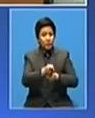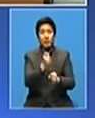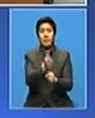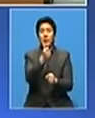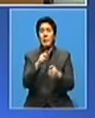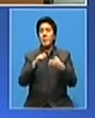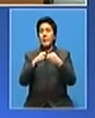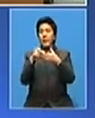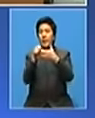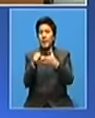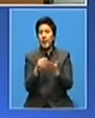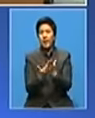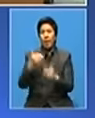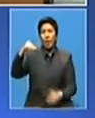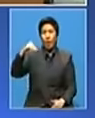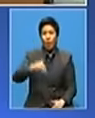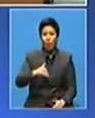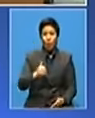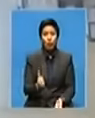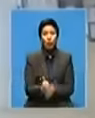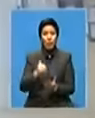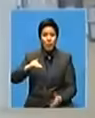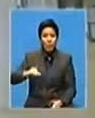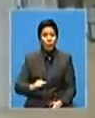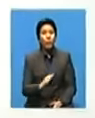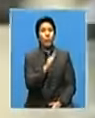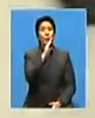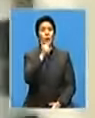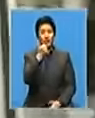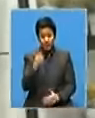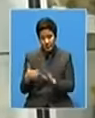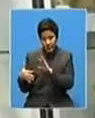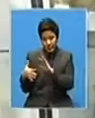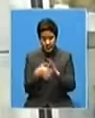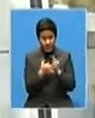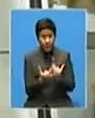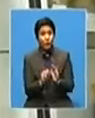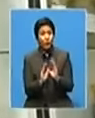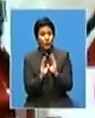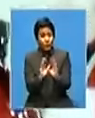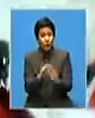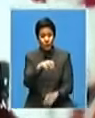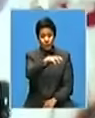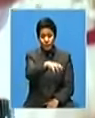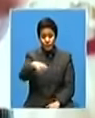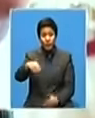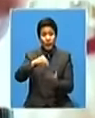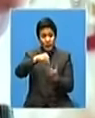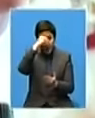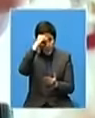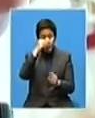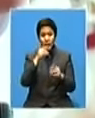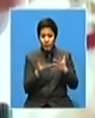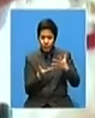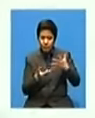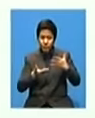งจะช่วยแก้ปัญหาในเรื่องราคาที่ตกต่ำได้ด้วยนะครับในเรื่องนี้อยากจะฝากให้สถาบันการศึกษา ทุกส่วนทุกระ